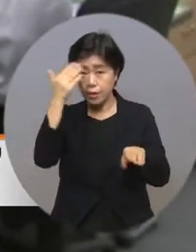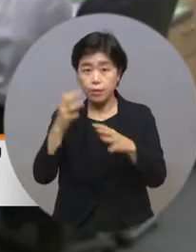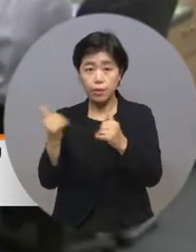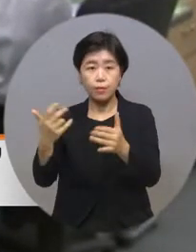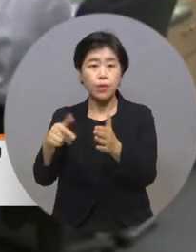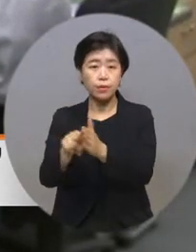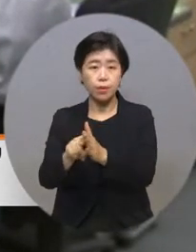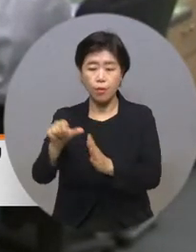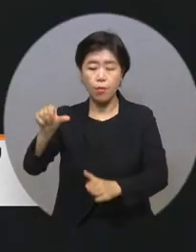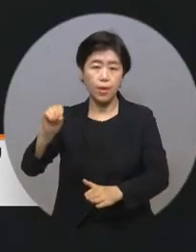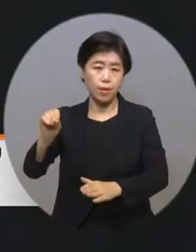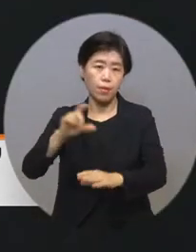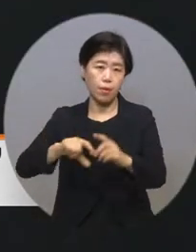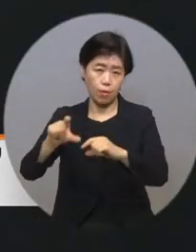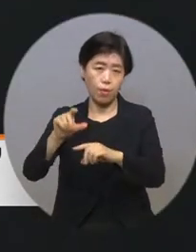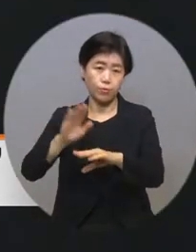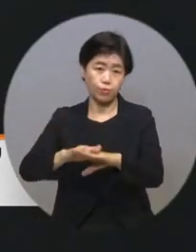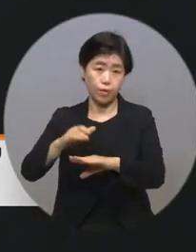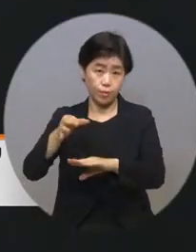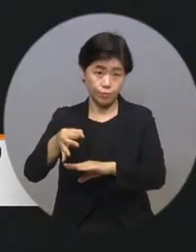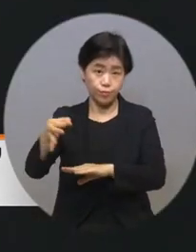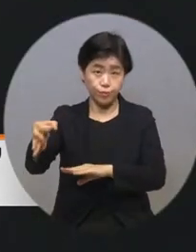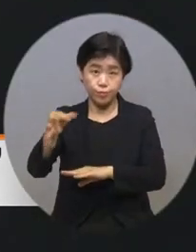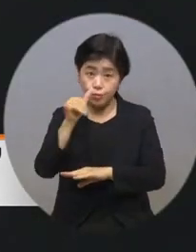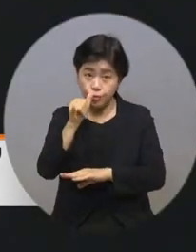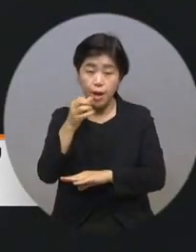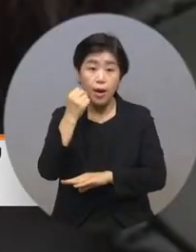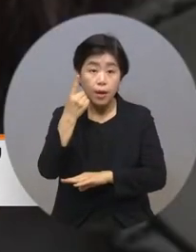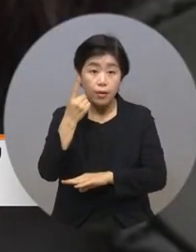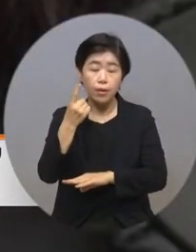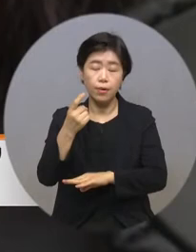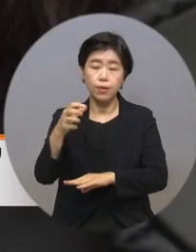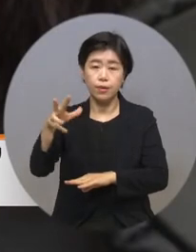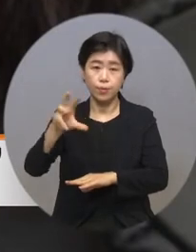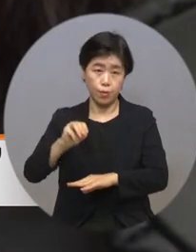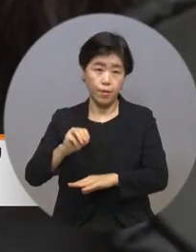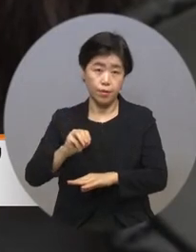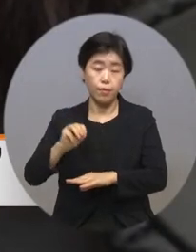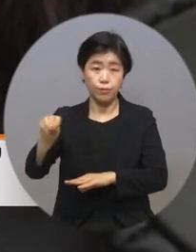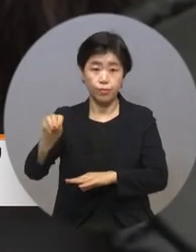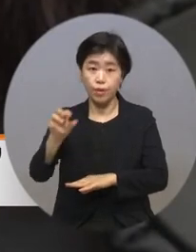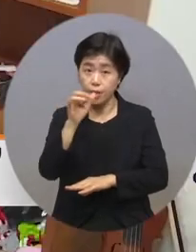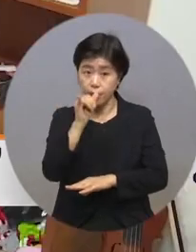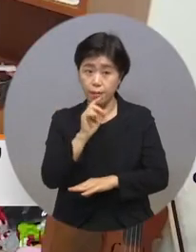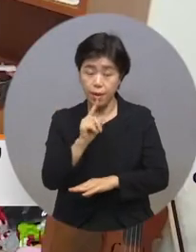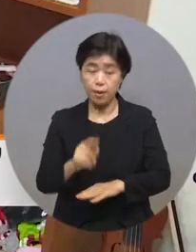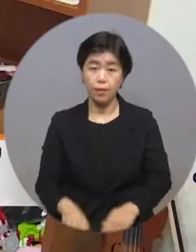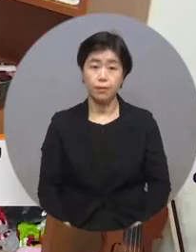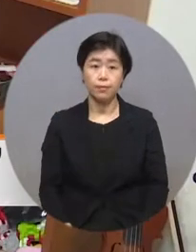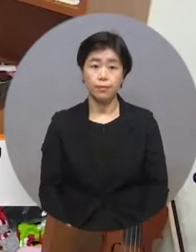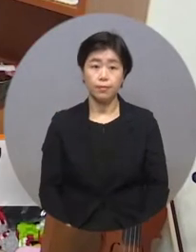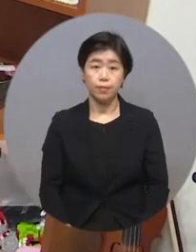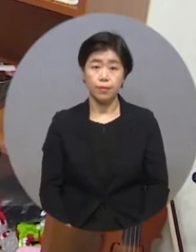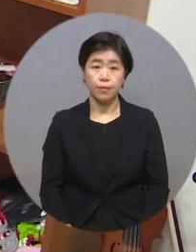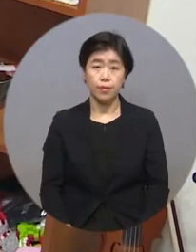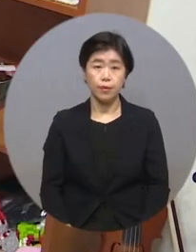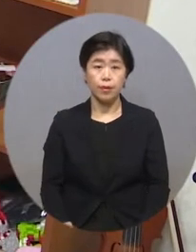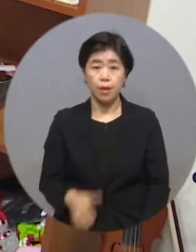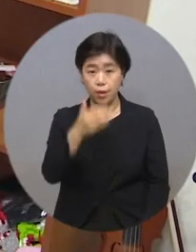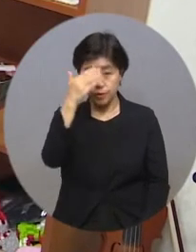원 인상돼 매월 35만 원을 지급받을 수 있다고 지난달 28일 밝혔습니다. 이를 통해 약 만여